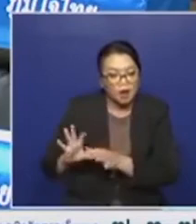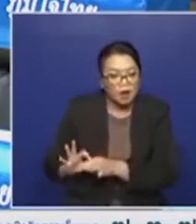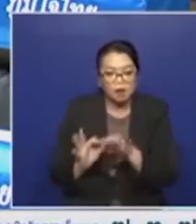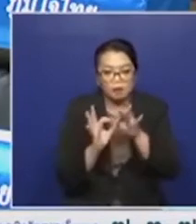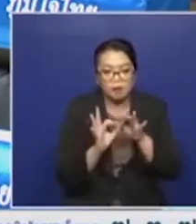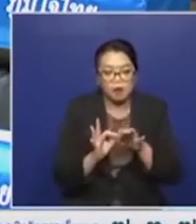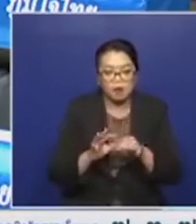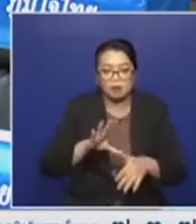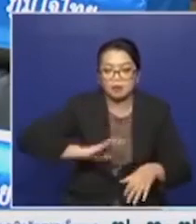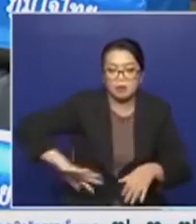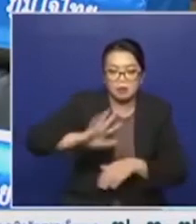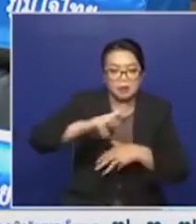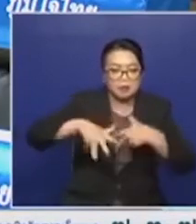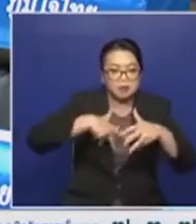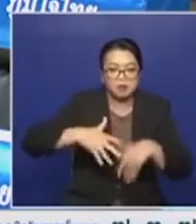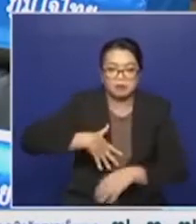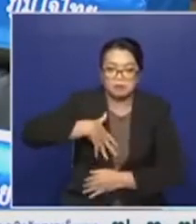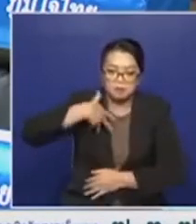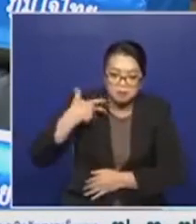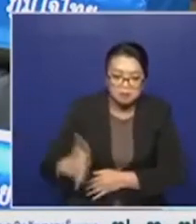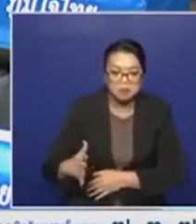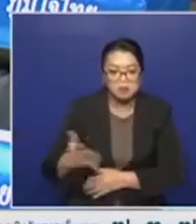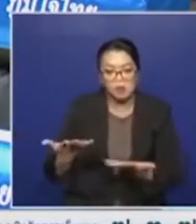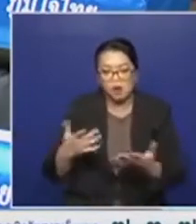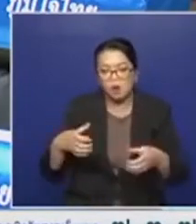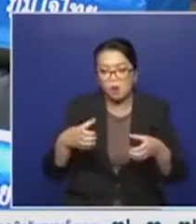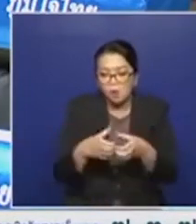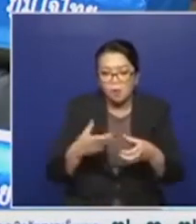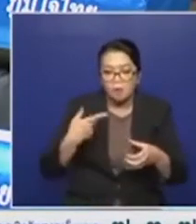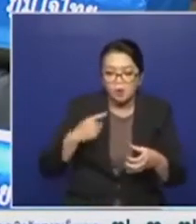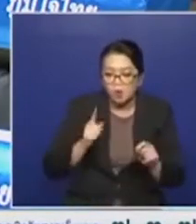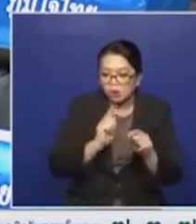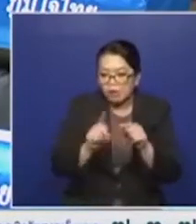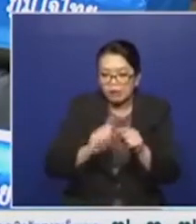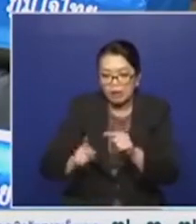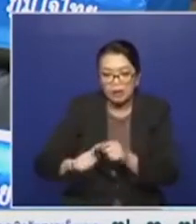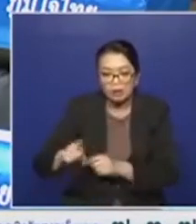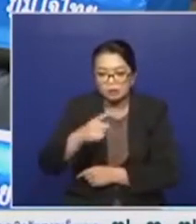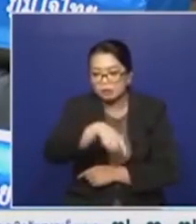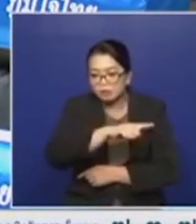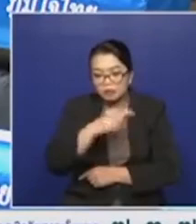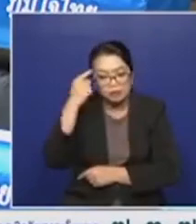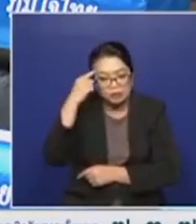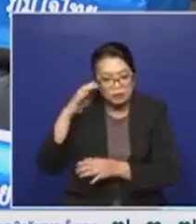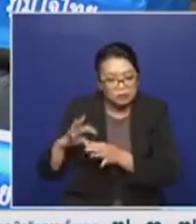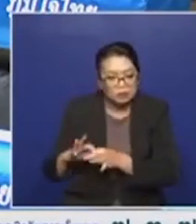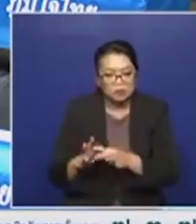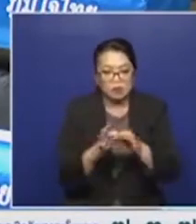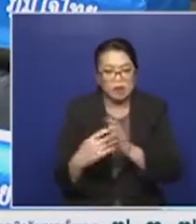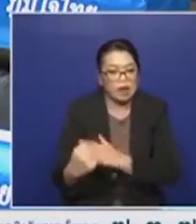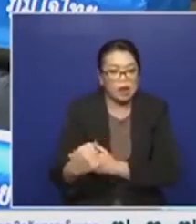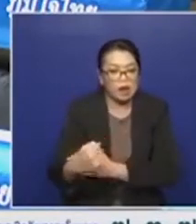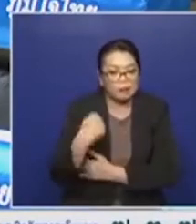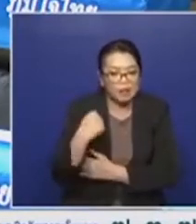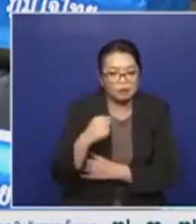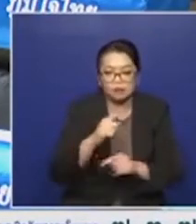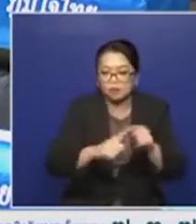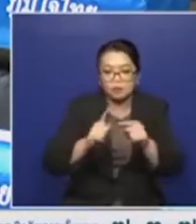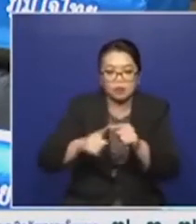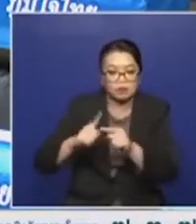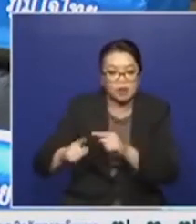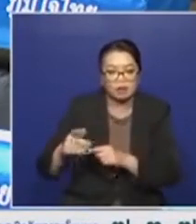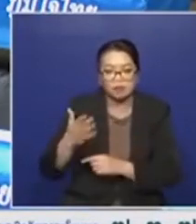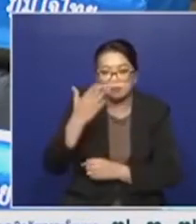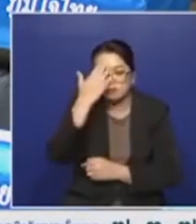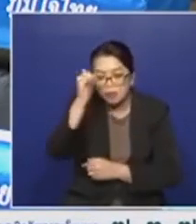สู่การสร้างความไม่พอใจให้กับผู้บ่เคยได้รับประโยชน์จากระบอบเดิมแล้วอาจนำไปสู่การใช้อำนาจรัฐต่างๆเพื่อ